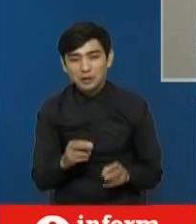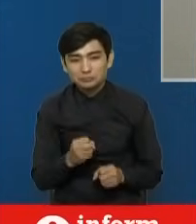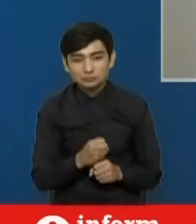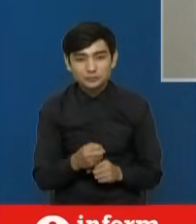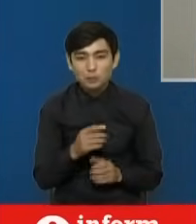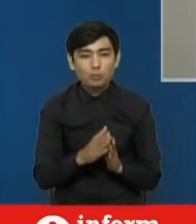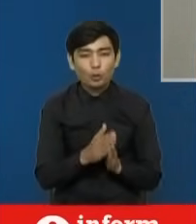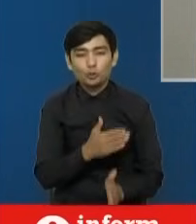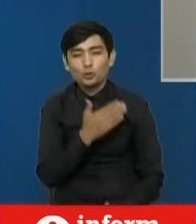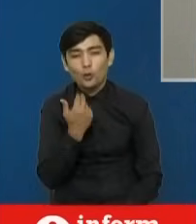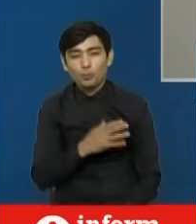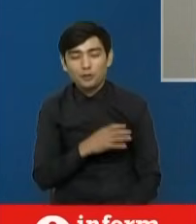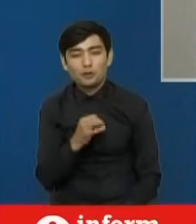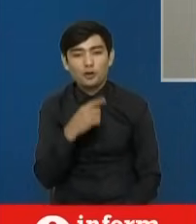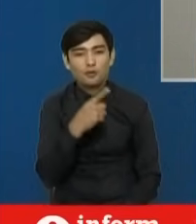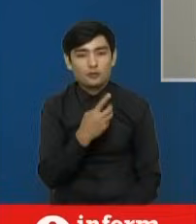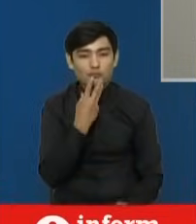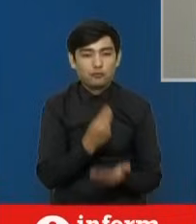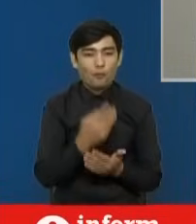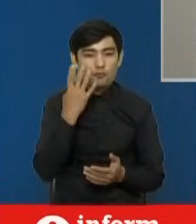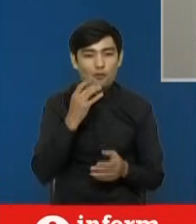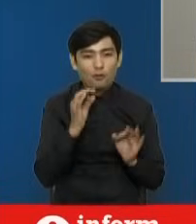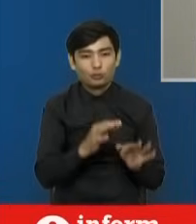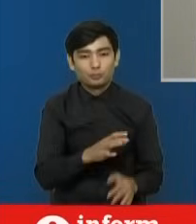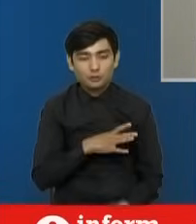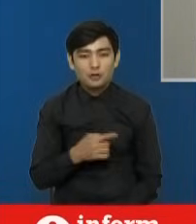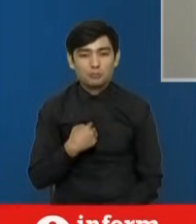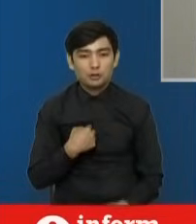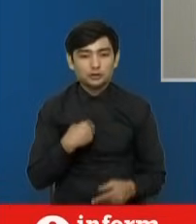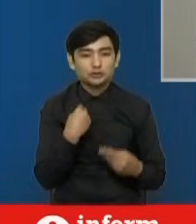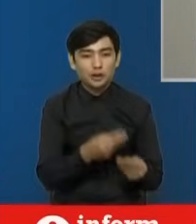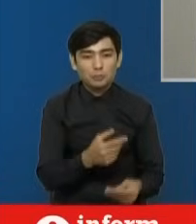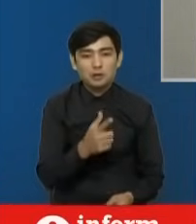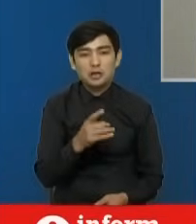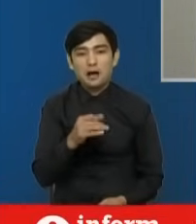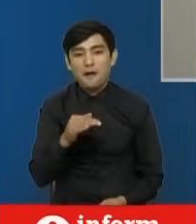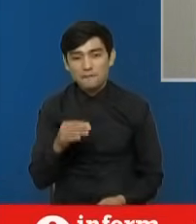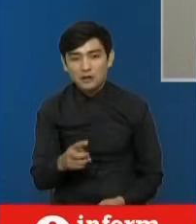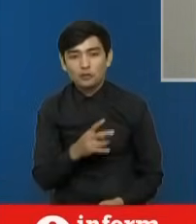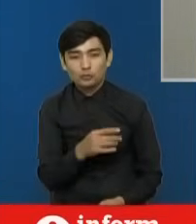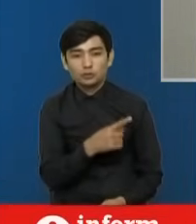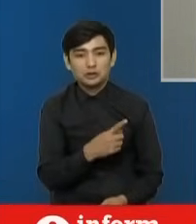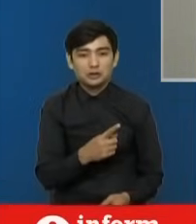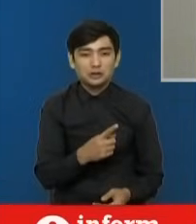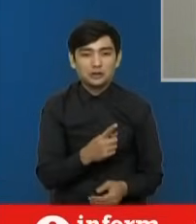чем не просил, и говорят свое. Мы тебе там дадим график, но ты принеси,